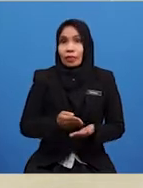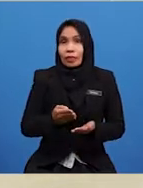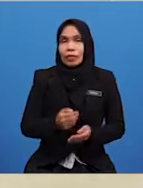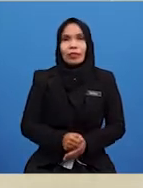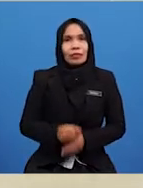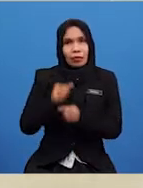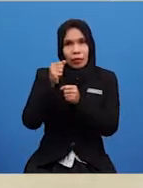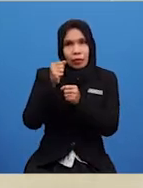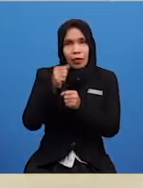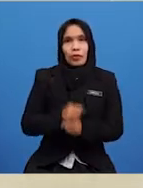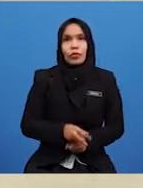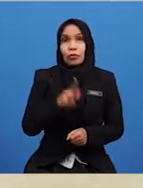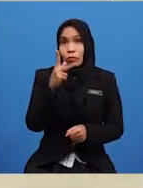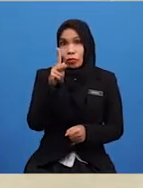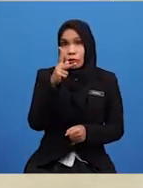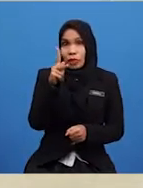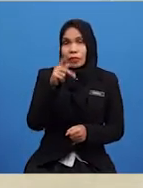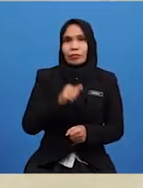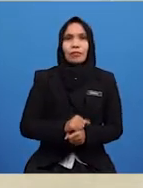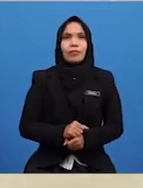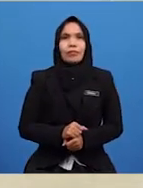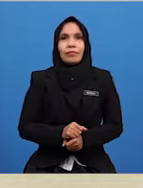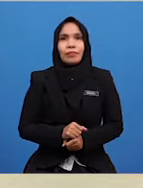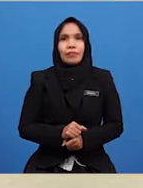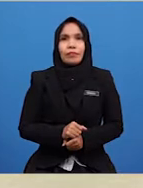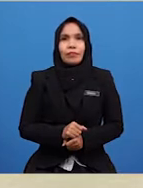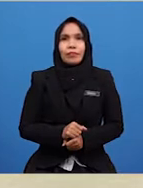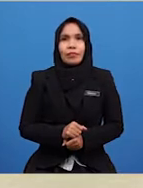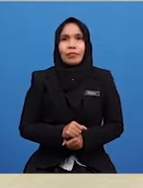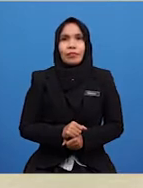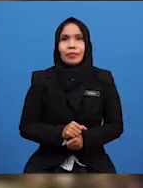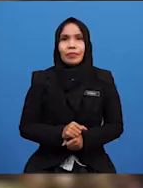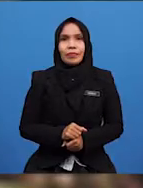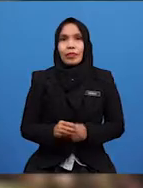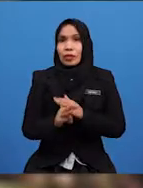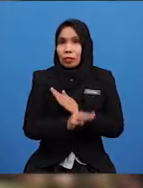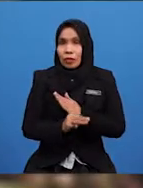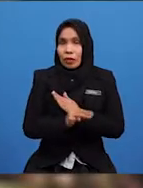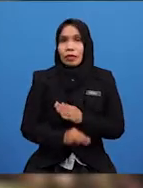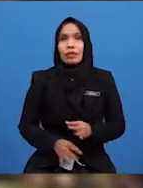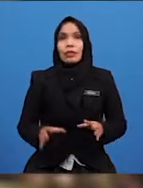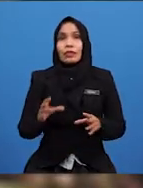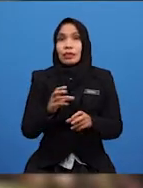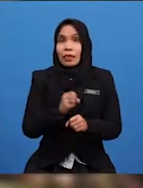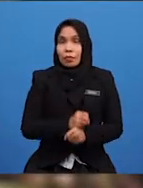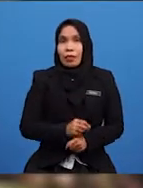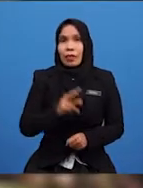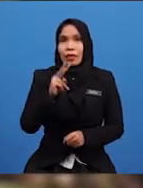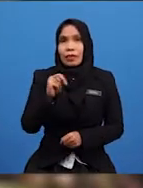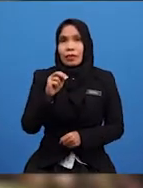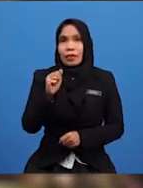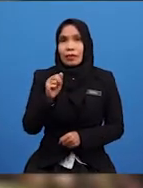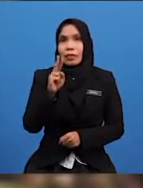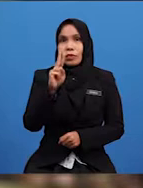sepersalinan pakaian sebagai tanda pengiktirafan kepada Sultan Melaka. Melaka mendapat naungan dan